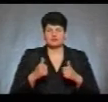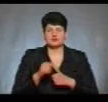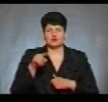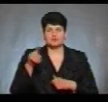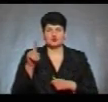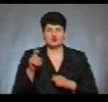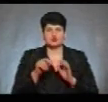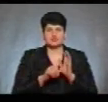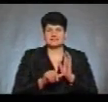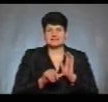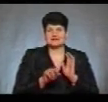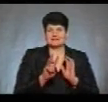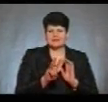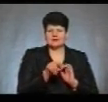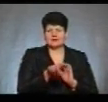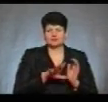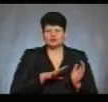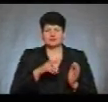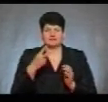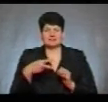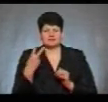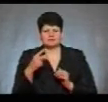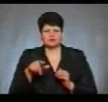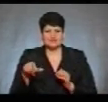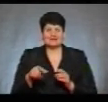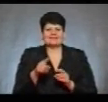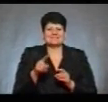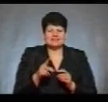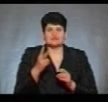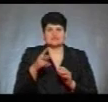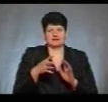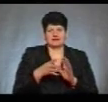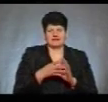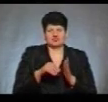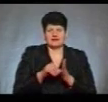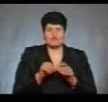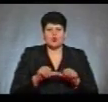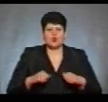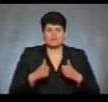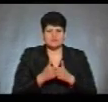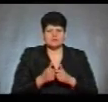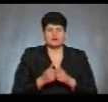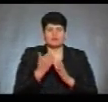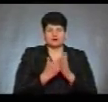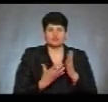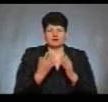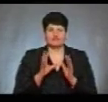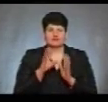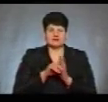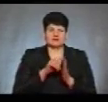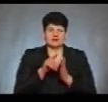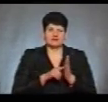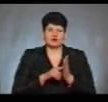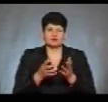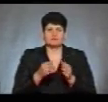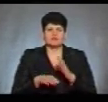163. На ній були присутні 22 з 29 членів комісії. До порядку денного внесли питання про отримання виборчих бюлетенів.